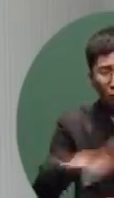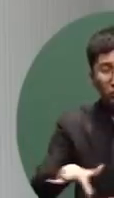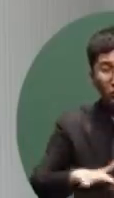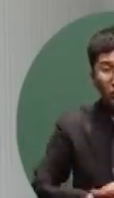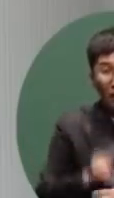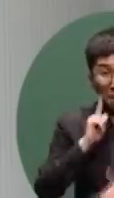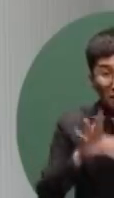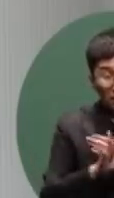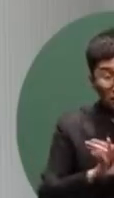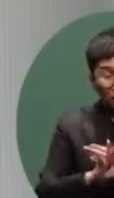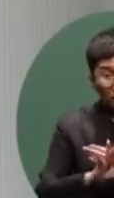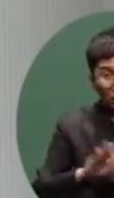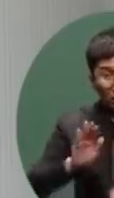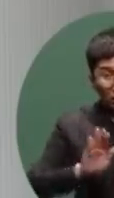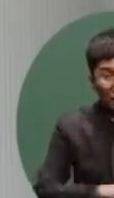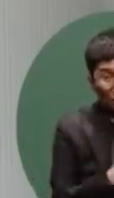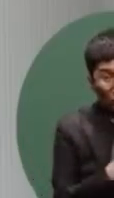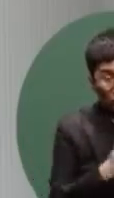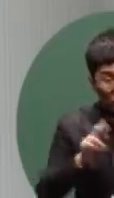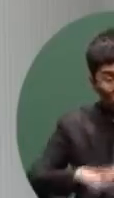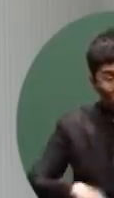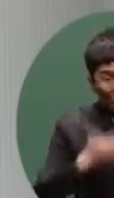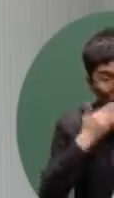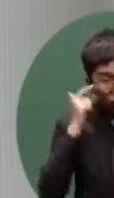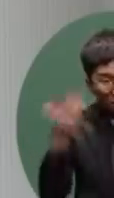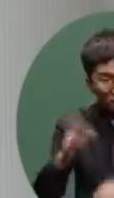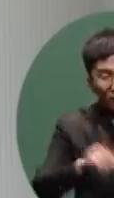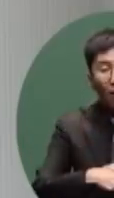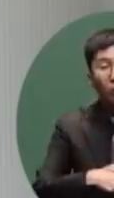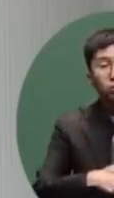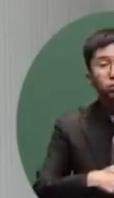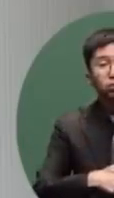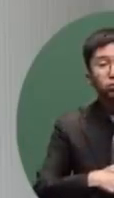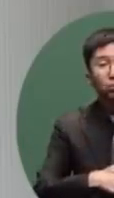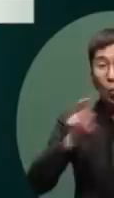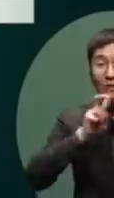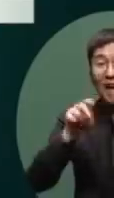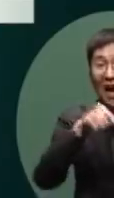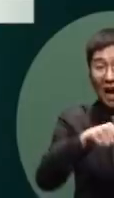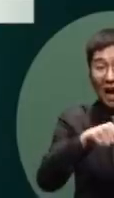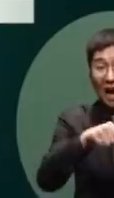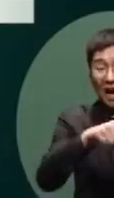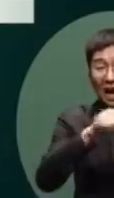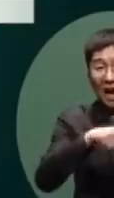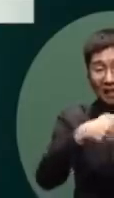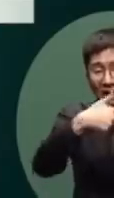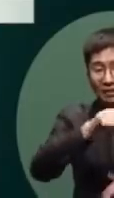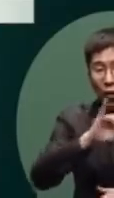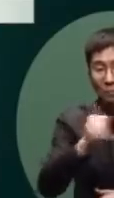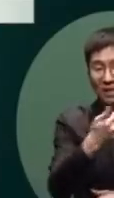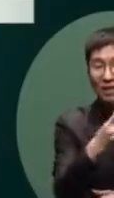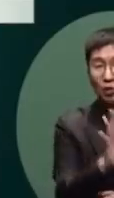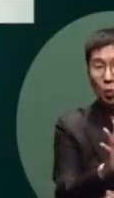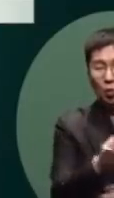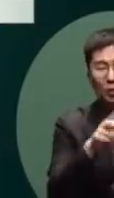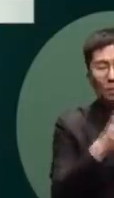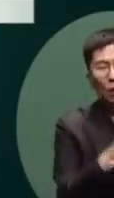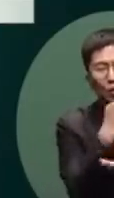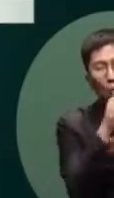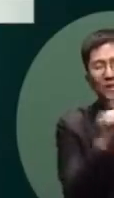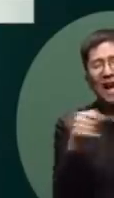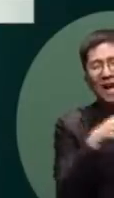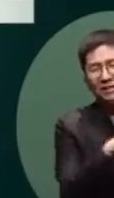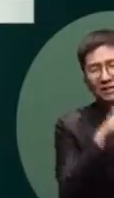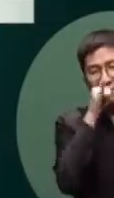후보 사퇴하겠느냐까지 하셨는데 그게 사실로 다 드러났습니다. 그 정민용 그 변호사라고